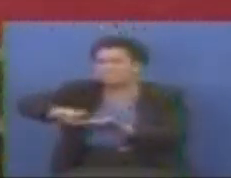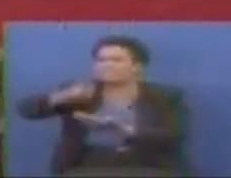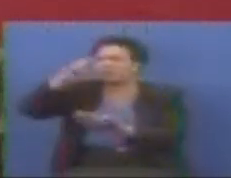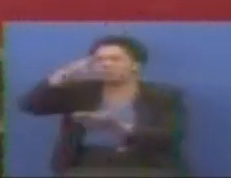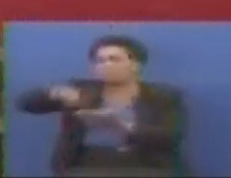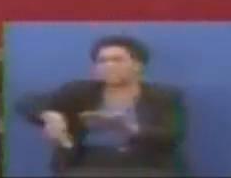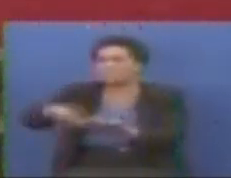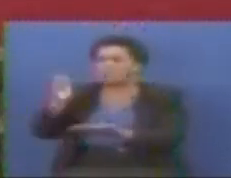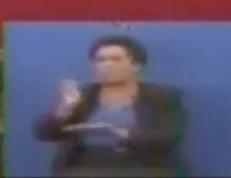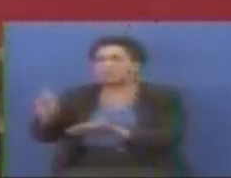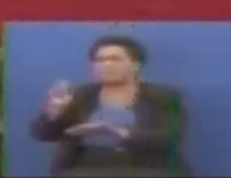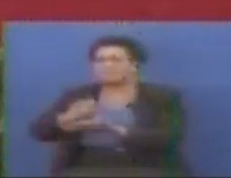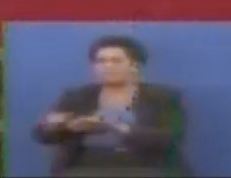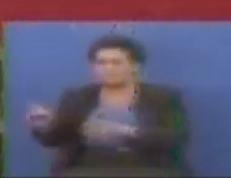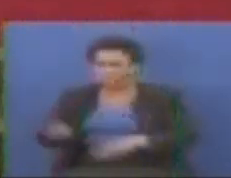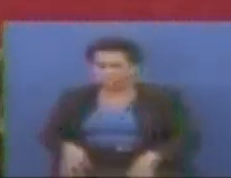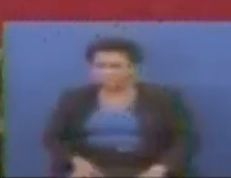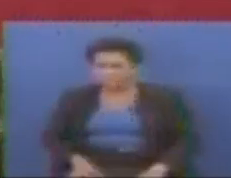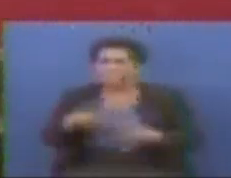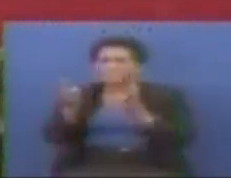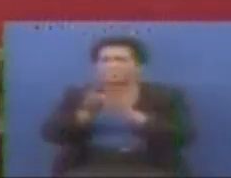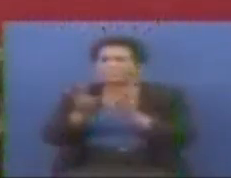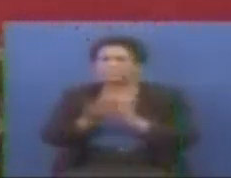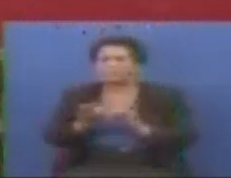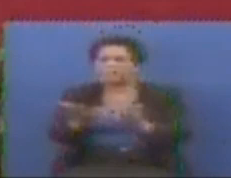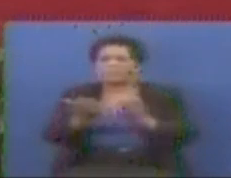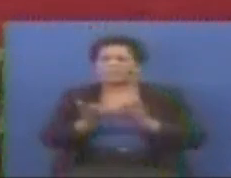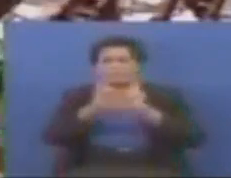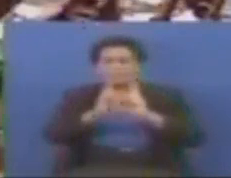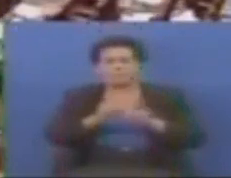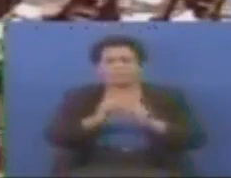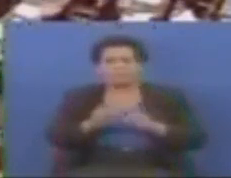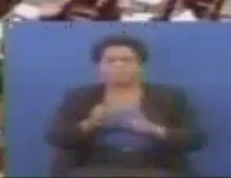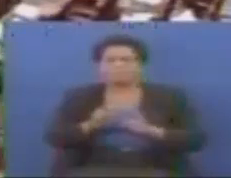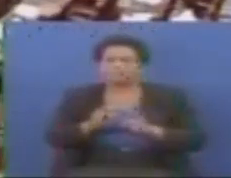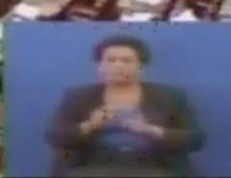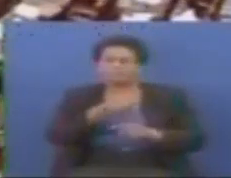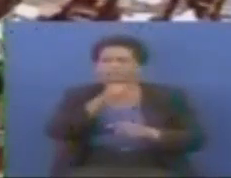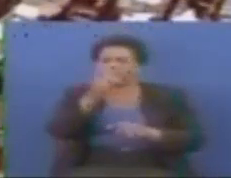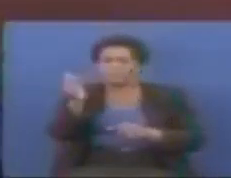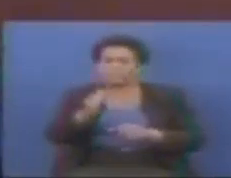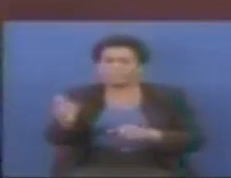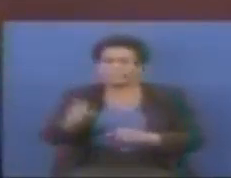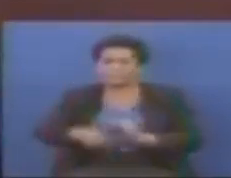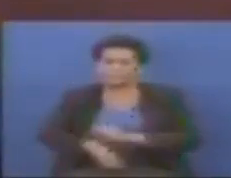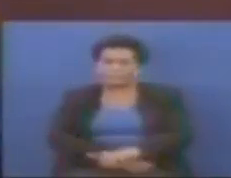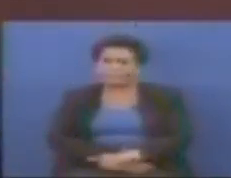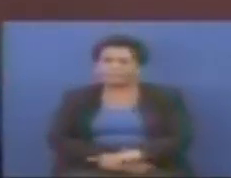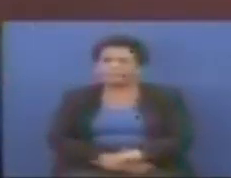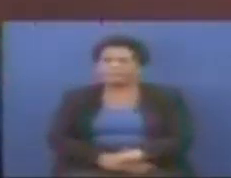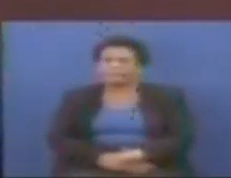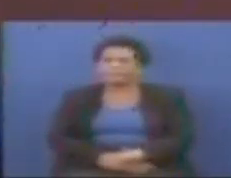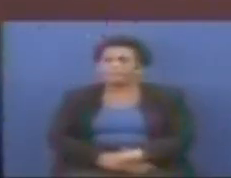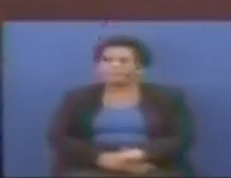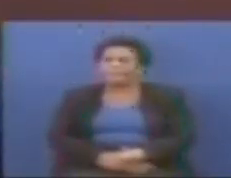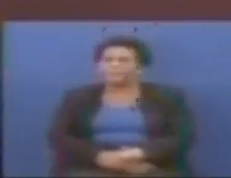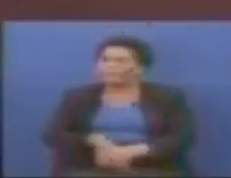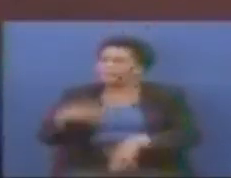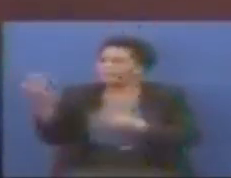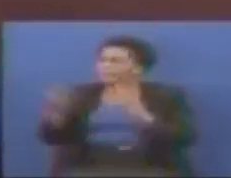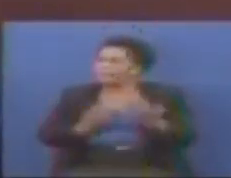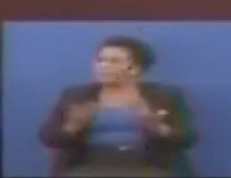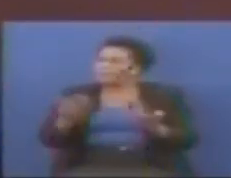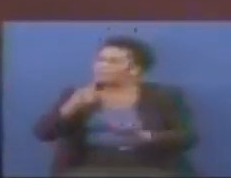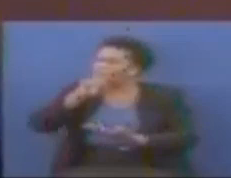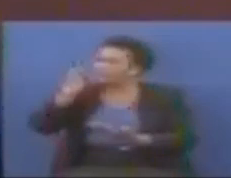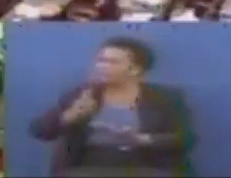1995 serikali iliamua kubadilisha baadhi ya vyuo vya walimu kuwa shule za sekondari, Urambo kikiwa kimojawapo. Uamuzi